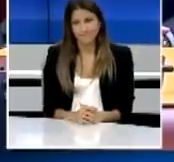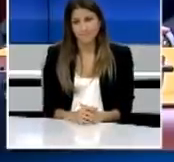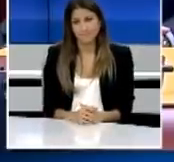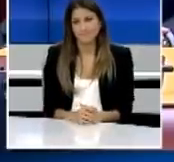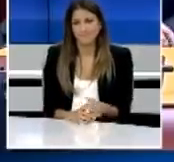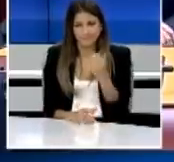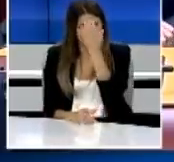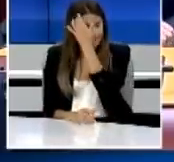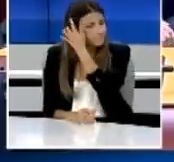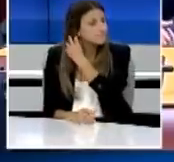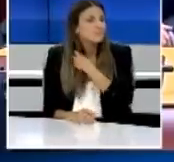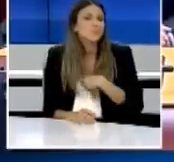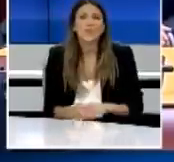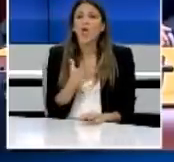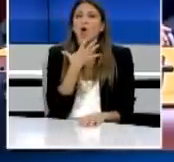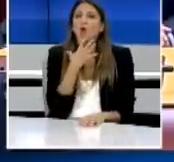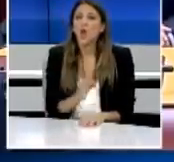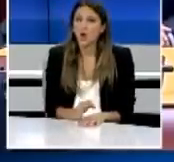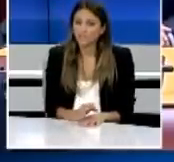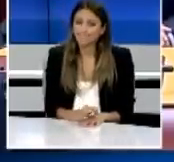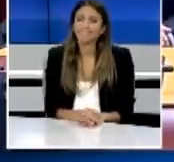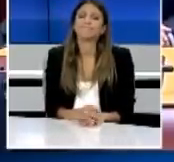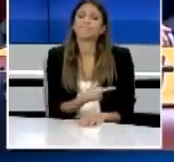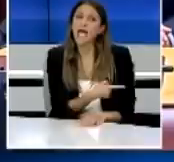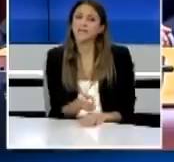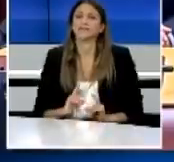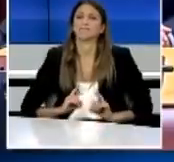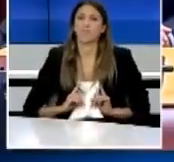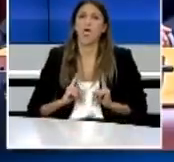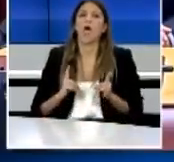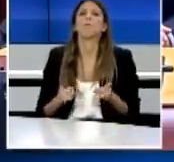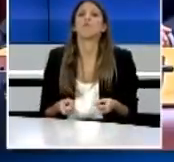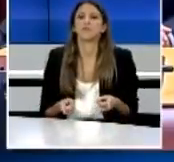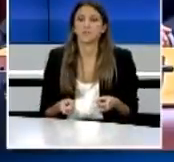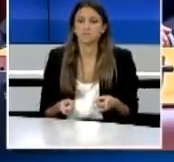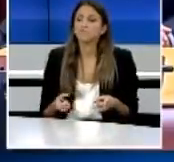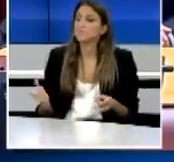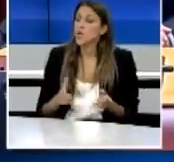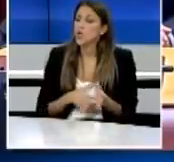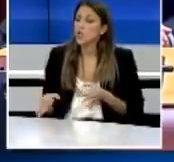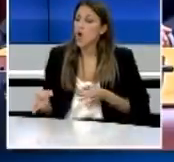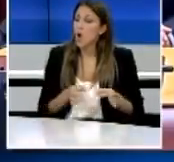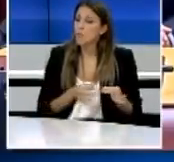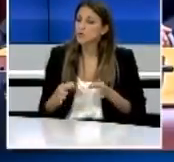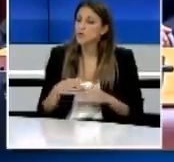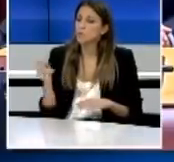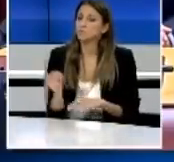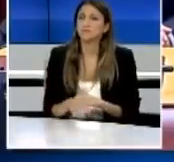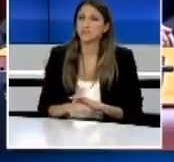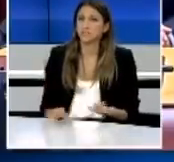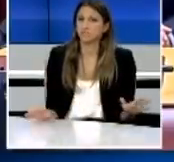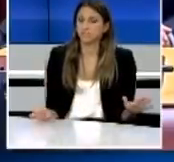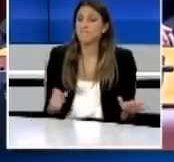Γιατί όχι μόνο αποφασίζετε να ψηφίσετε το νομοσχέδιο του κυρίου Ξοχοίδη και του κυρίου Μητσοτάκη.